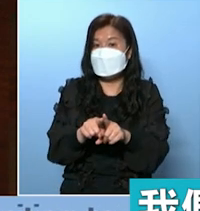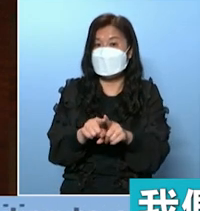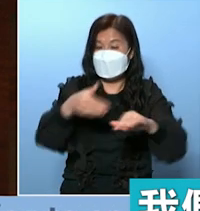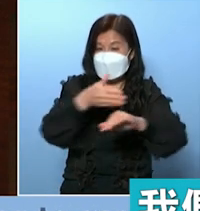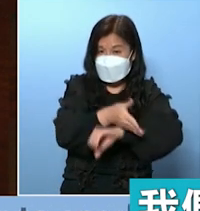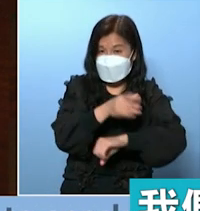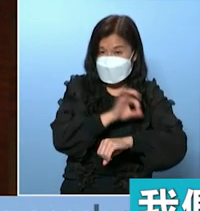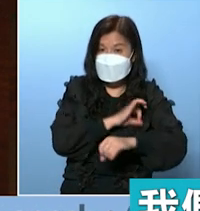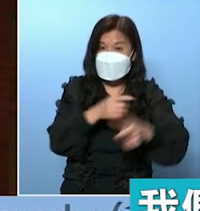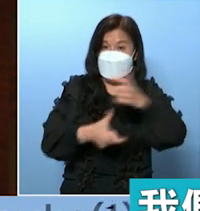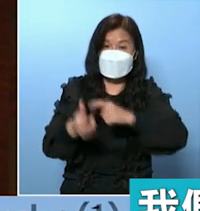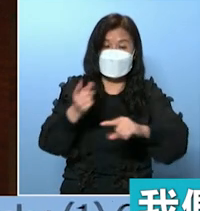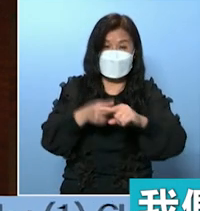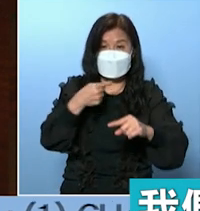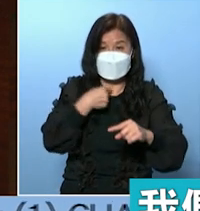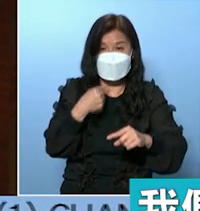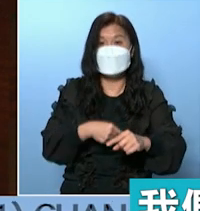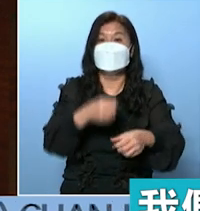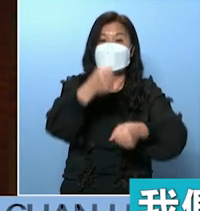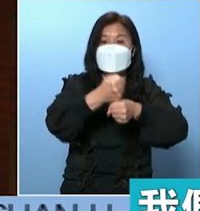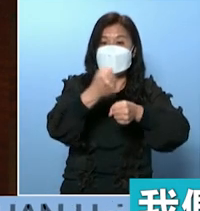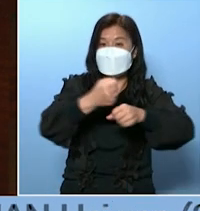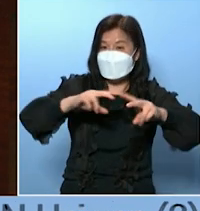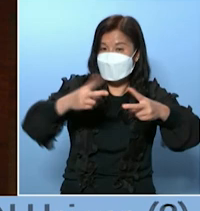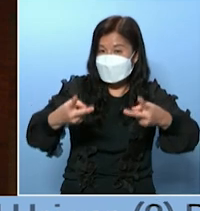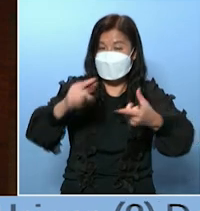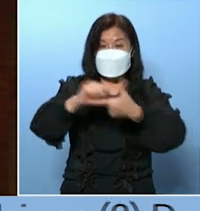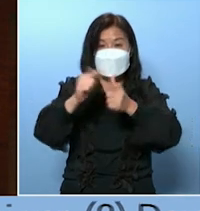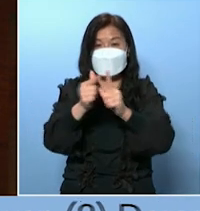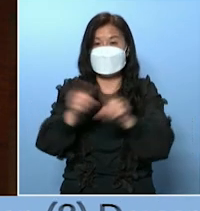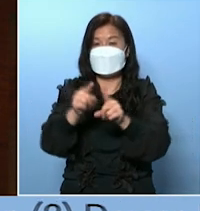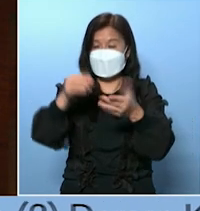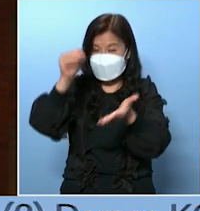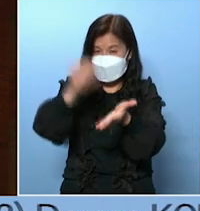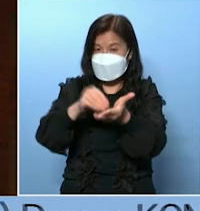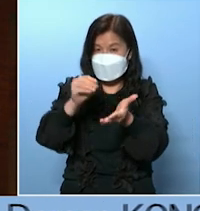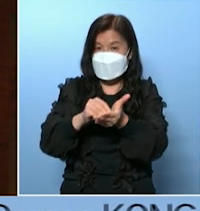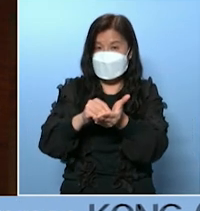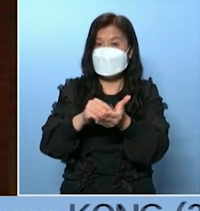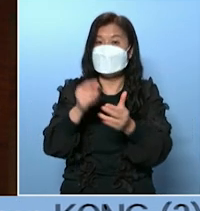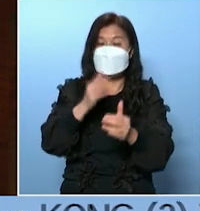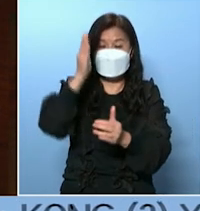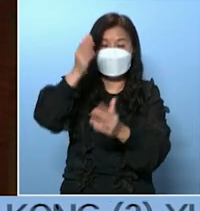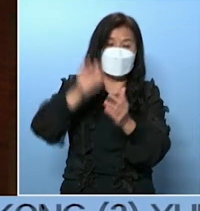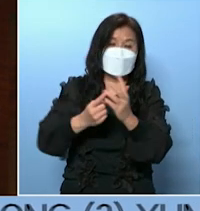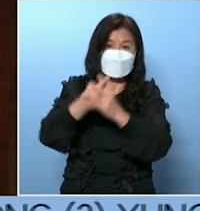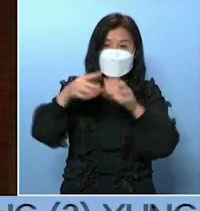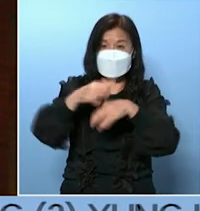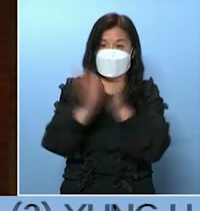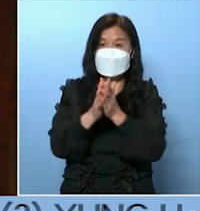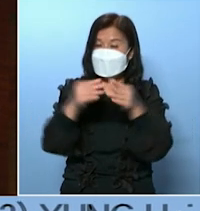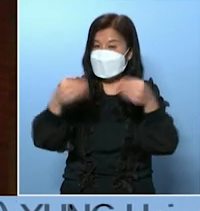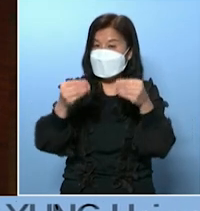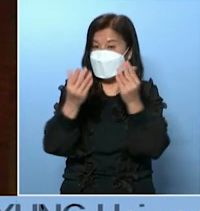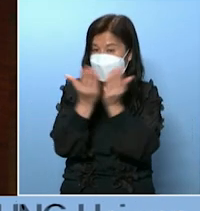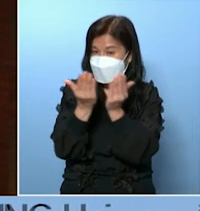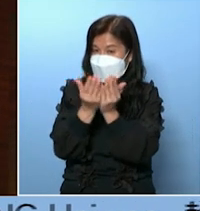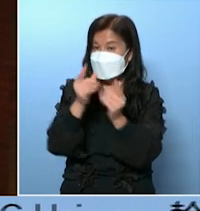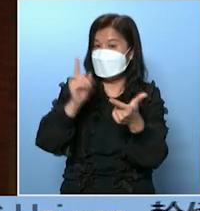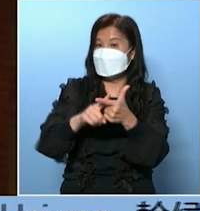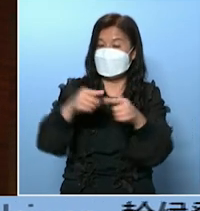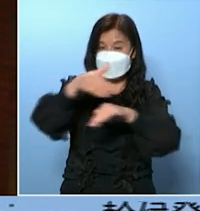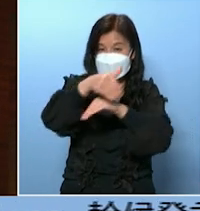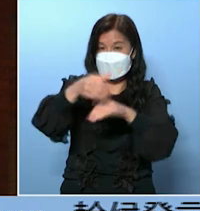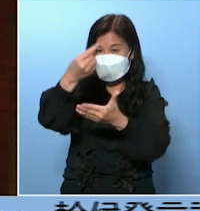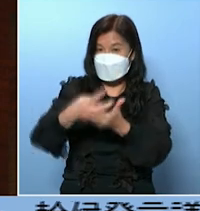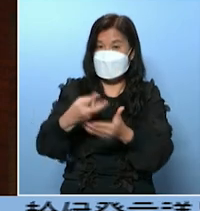會經濟的需要和產業發展的方向，制定具前瞻性的教育及培訓政策，以